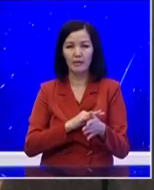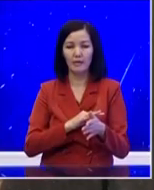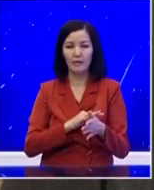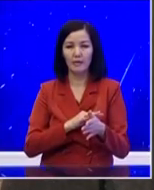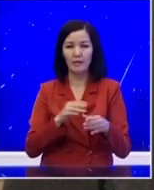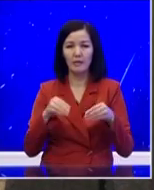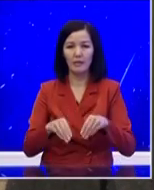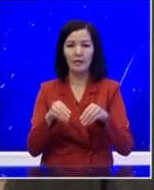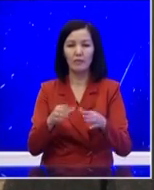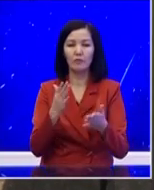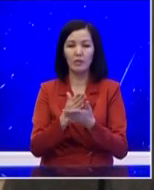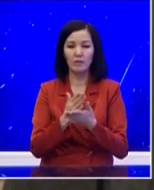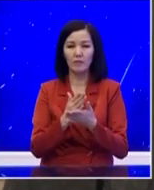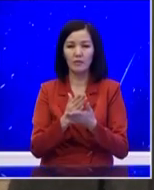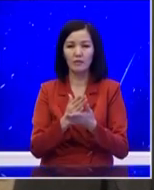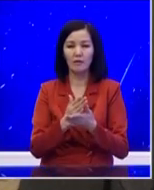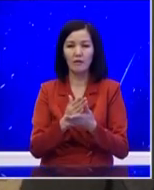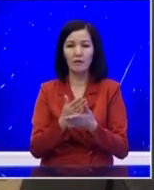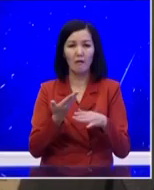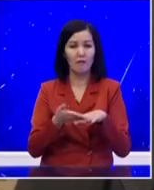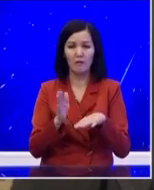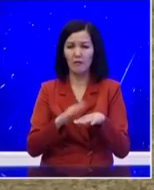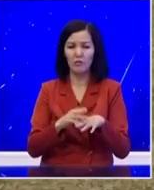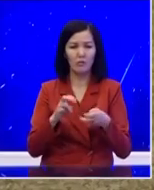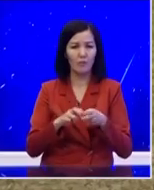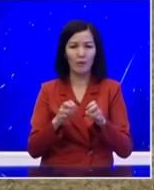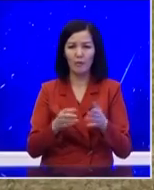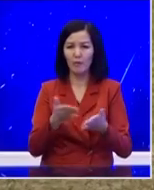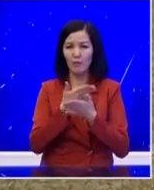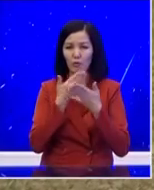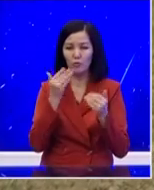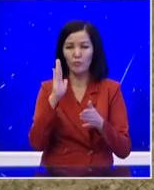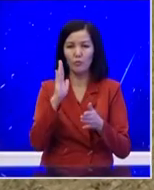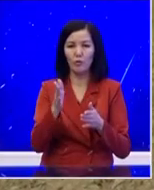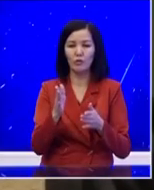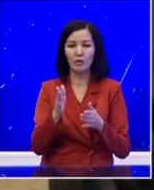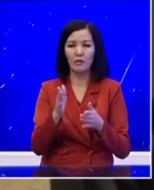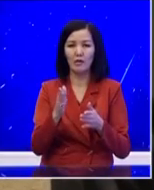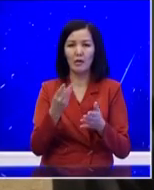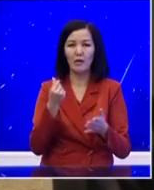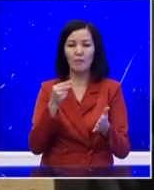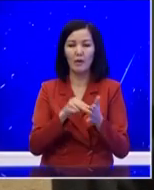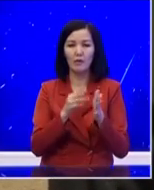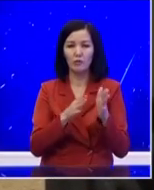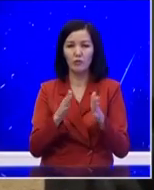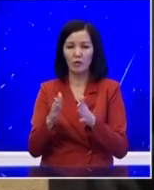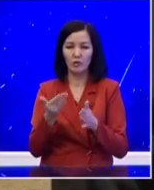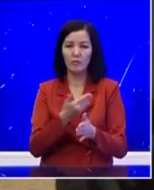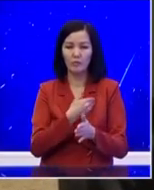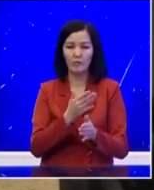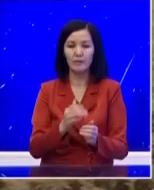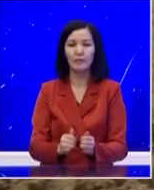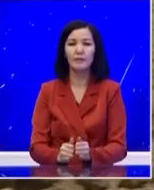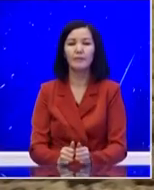астығымызды егіп жатырқ, енді шықандай қиыншылық жоқ. Болашақта да енді осы астықтың бағасын тұрақты ұстасақ деген